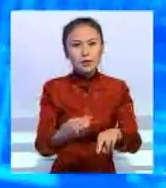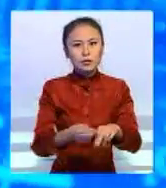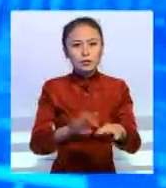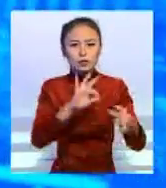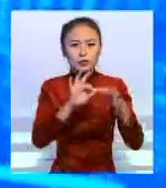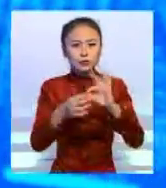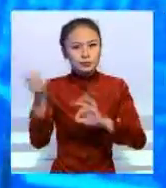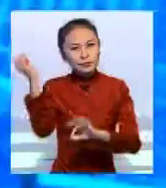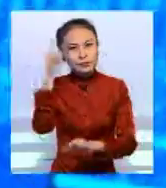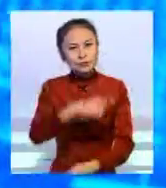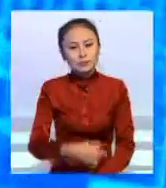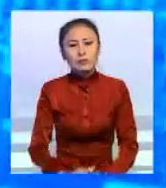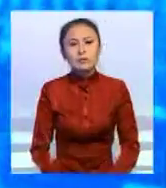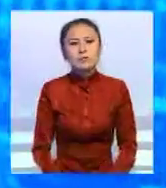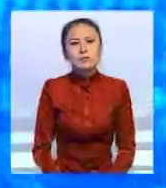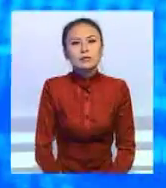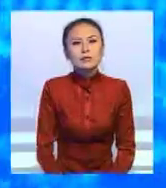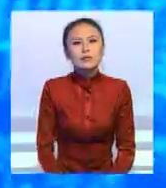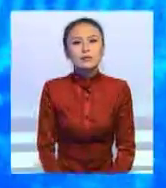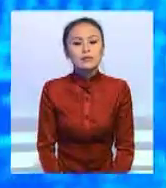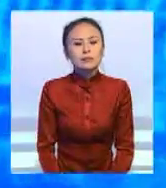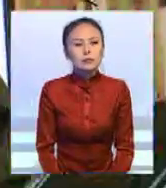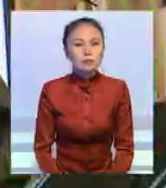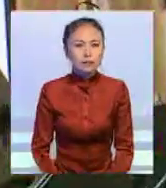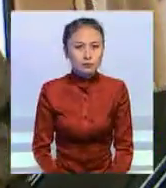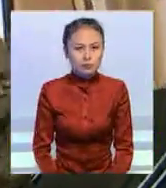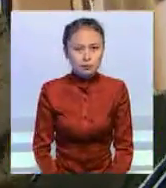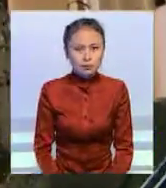Толығырақ Қарлығаш Қасиетованың бейнематериалында.